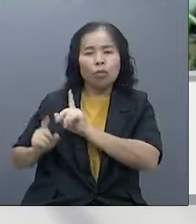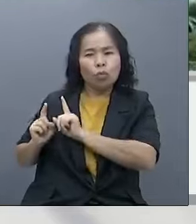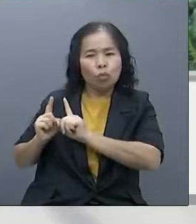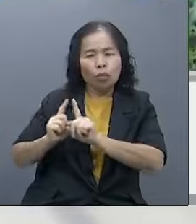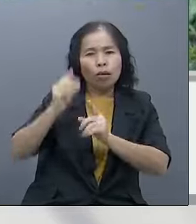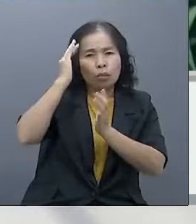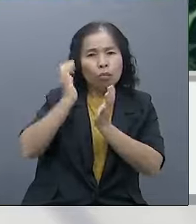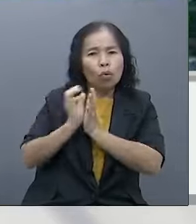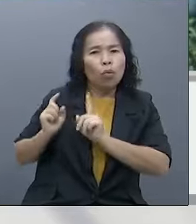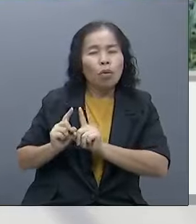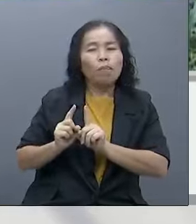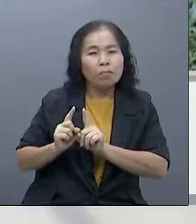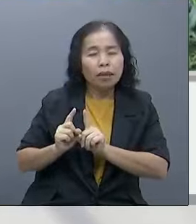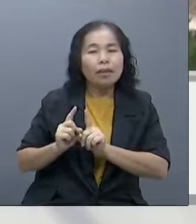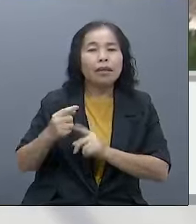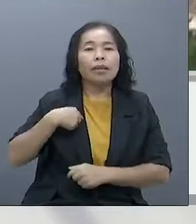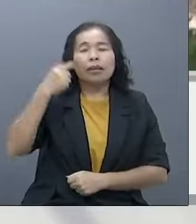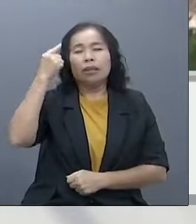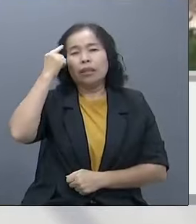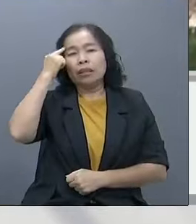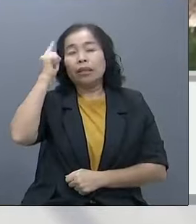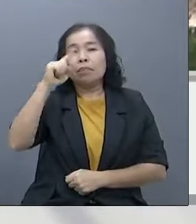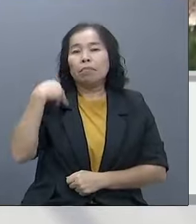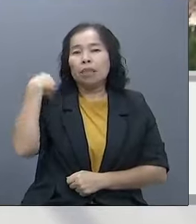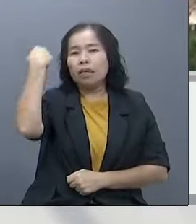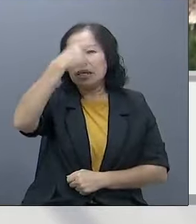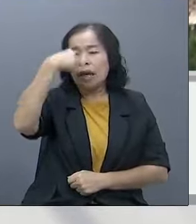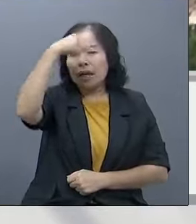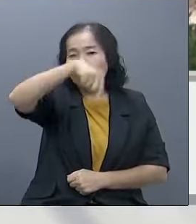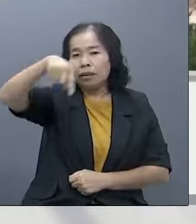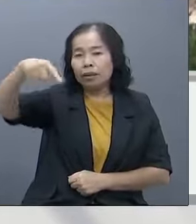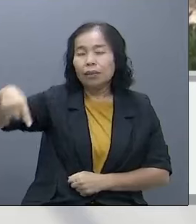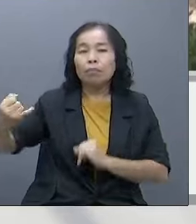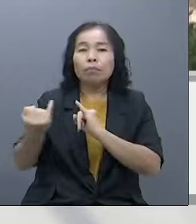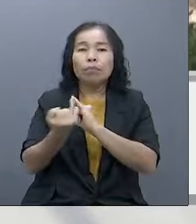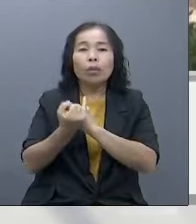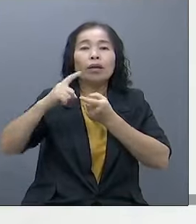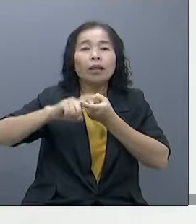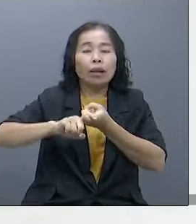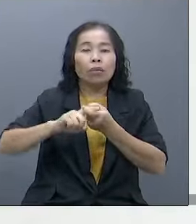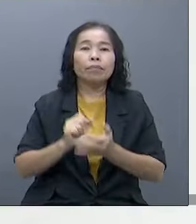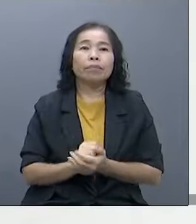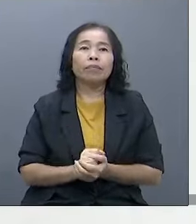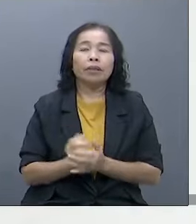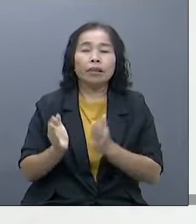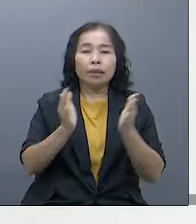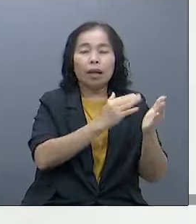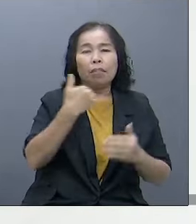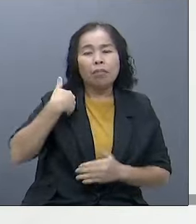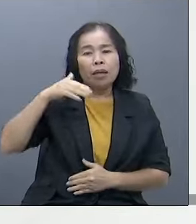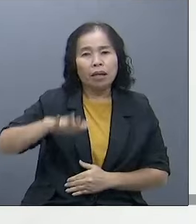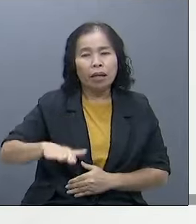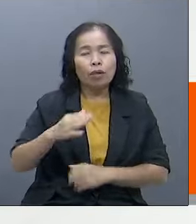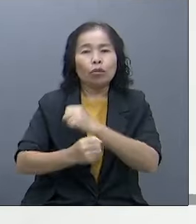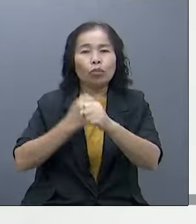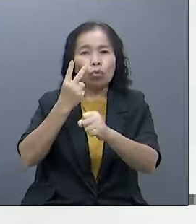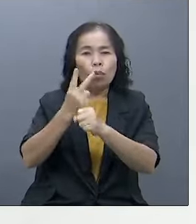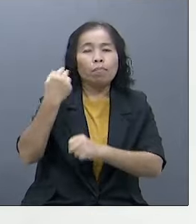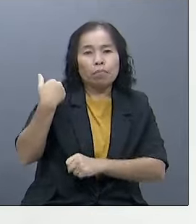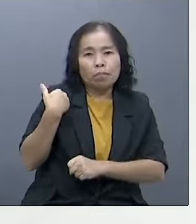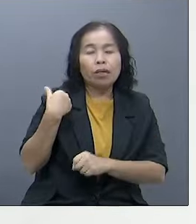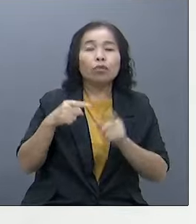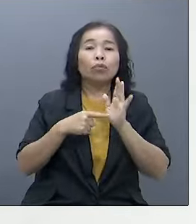ดังนั้นจึงสันนิษฐานในภาพใหญ่ว่ามีใครเกี่ยวข้องบ้างและในบางกรณีก็เป็นเคสเด็กวัย2ขวบเหมือนกันค่ะอย่างเคสนี้เนี่ยห